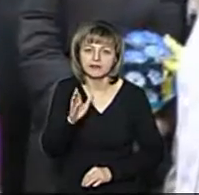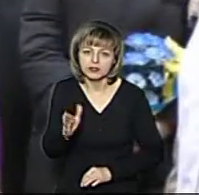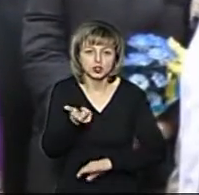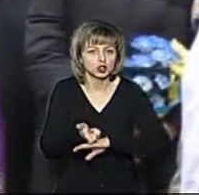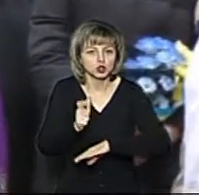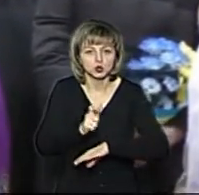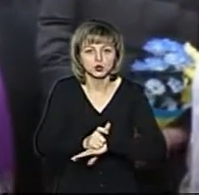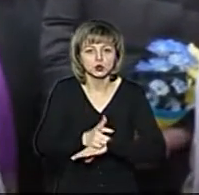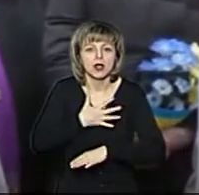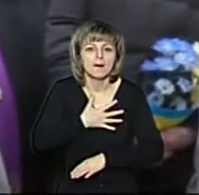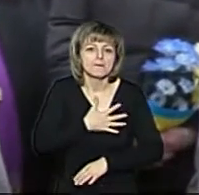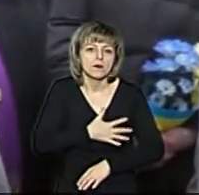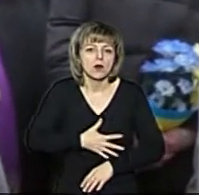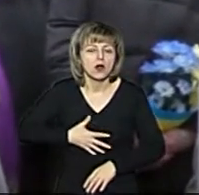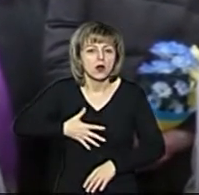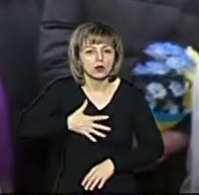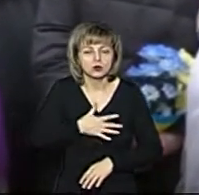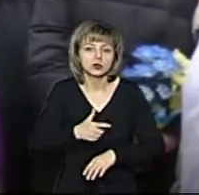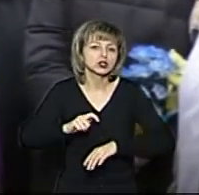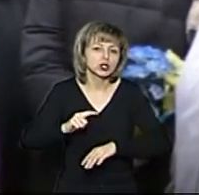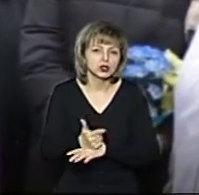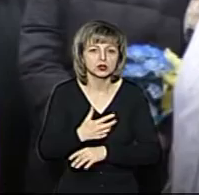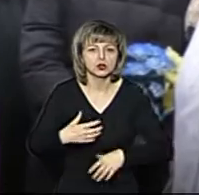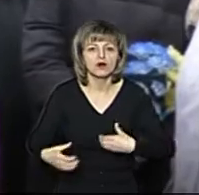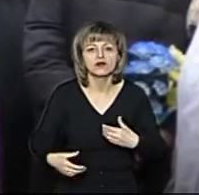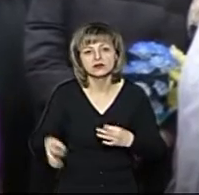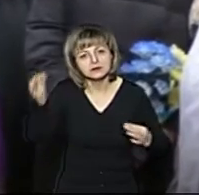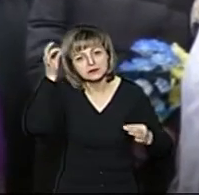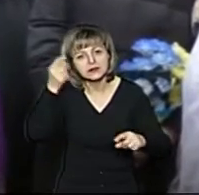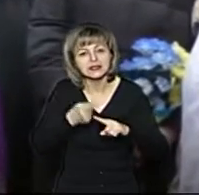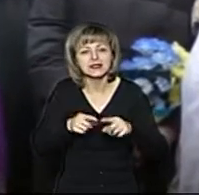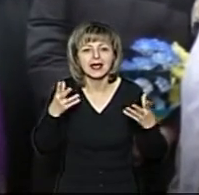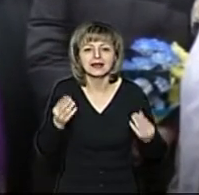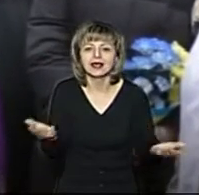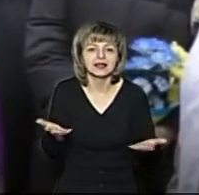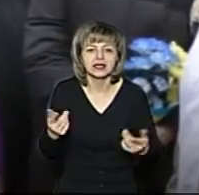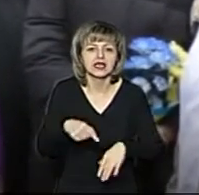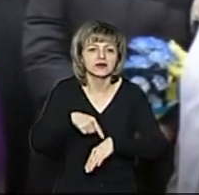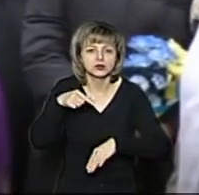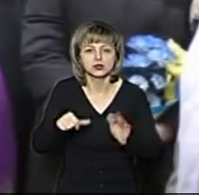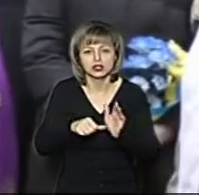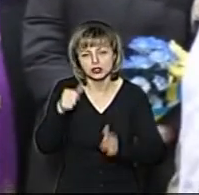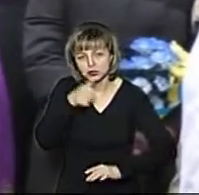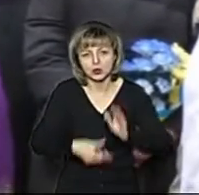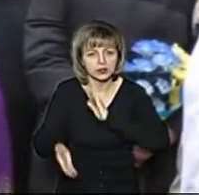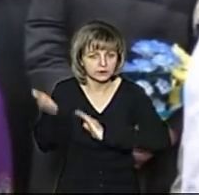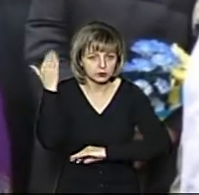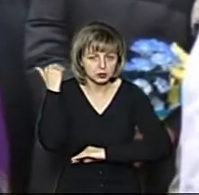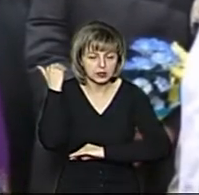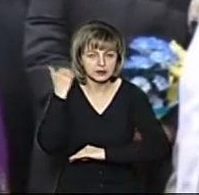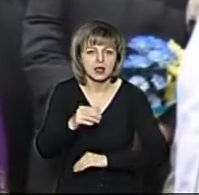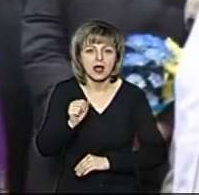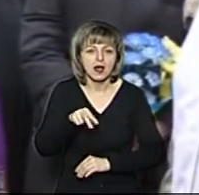дуже моторошно. І ніби знову переживаєш цей день, який пережили 6 років назад.